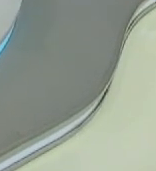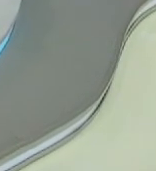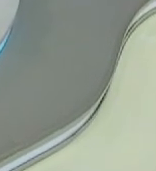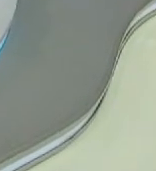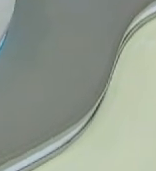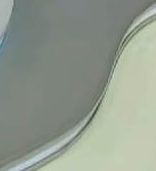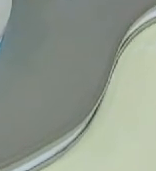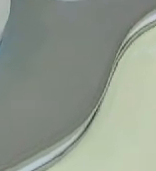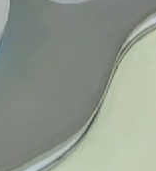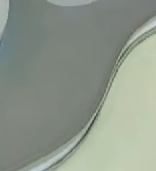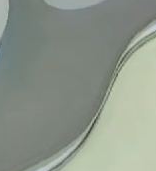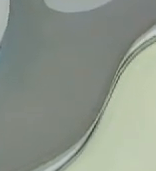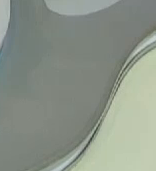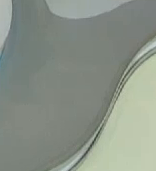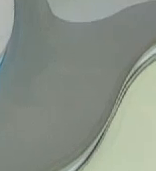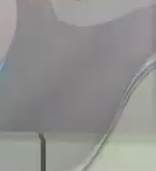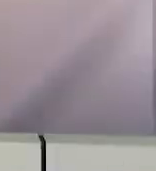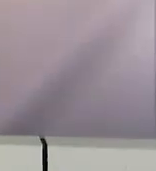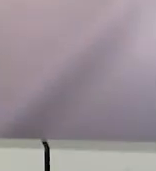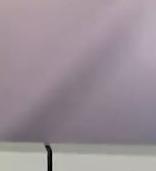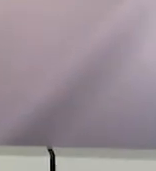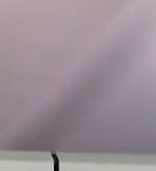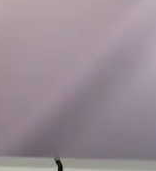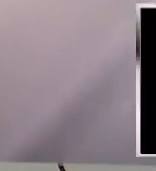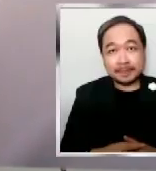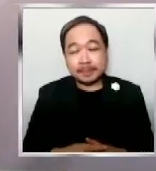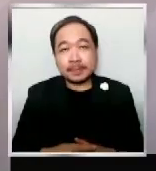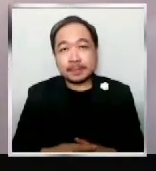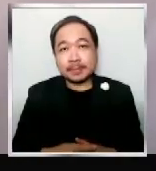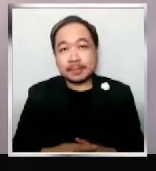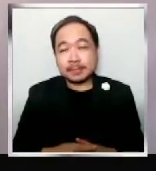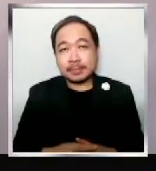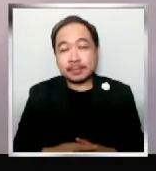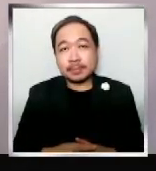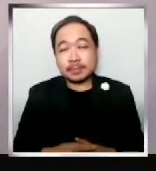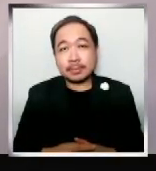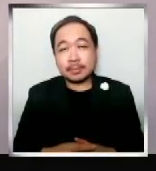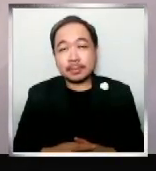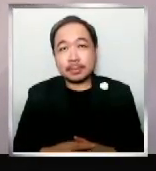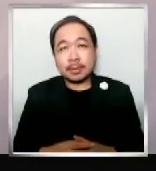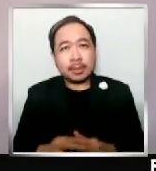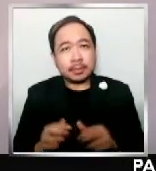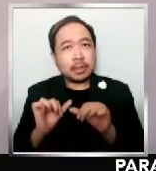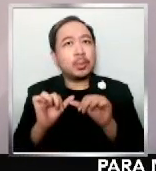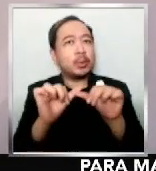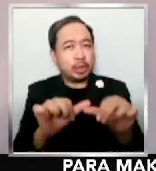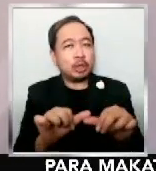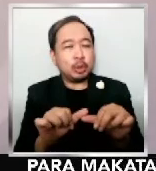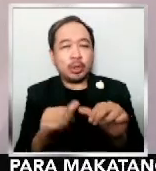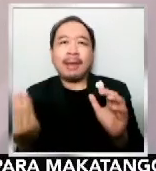Magandang gabi po, Luzon, Visayas at Mindanao. Tuloy na tuloy raw ang pagbabalik eskwela ng mga mag-aaral sa